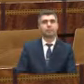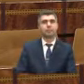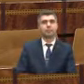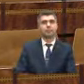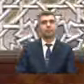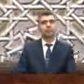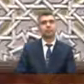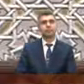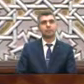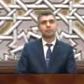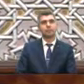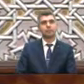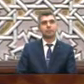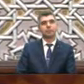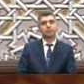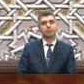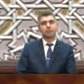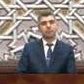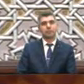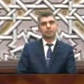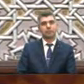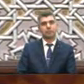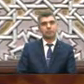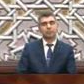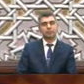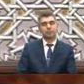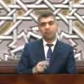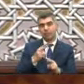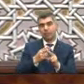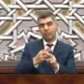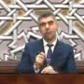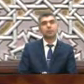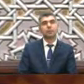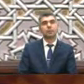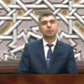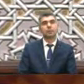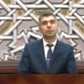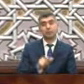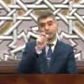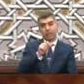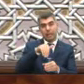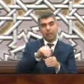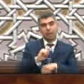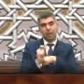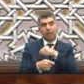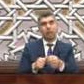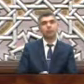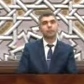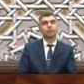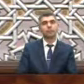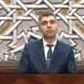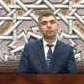شكرا سيد النائب. الكلمة الآن باسم الفريق الحركي